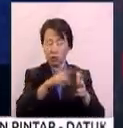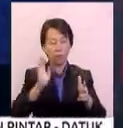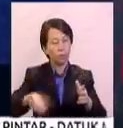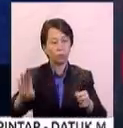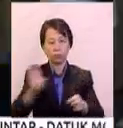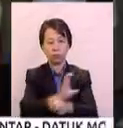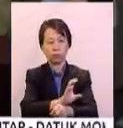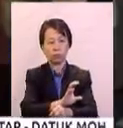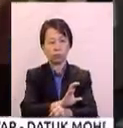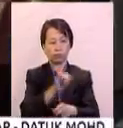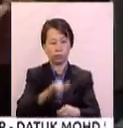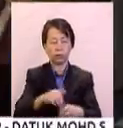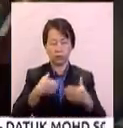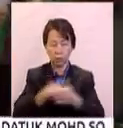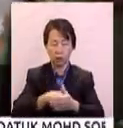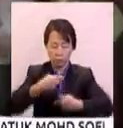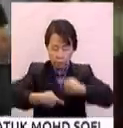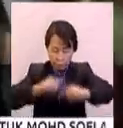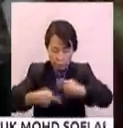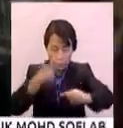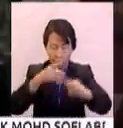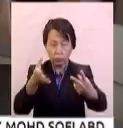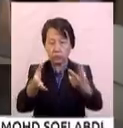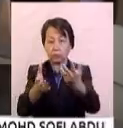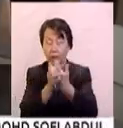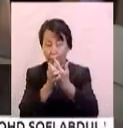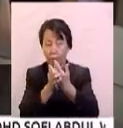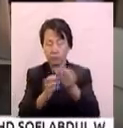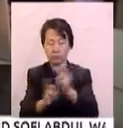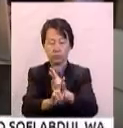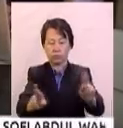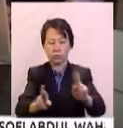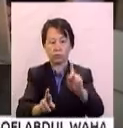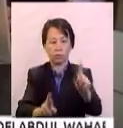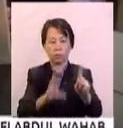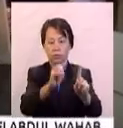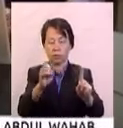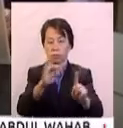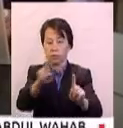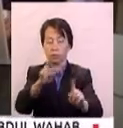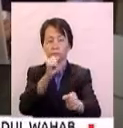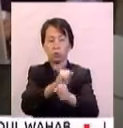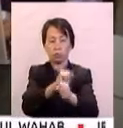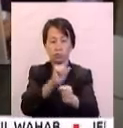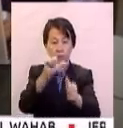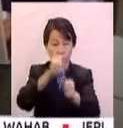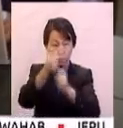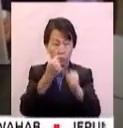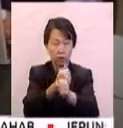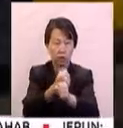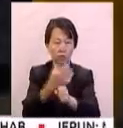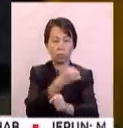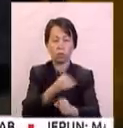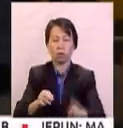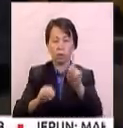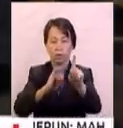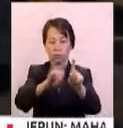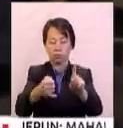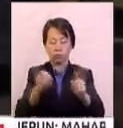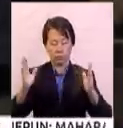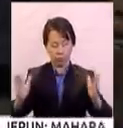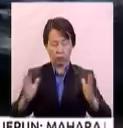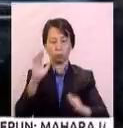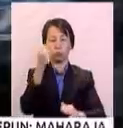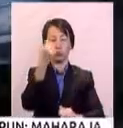cukup. Antara yang masih dalam proses untuk dicapai, menyediakan 100,000 pekerjaan setiap tahun sekaligus 1,000,000 bagi tempoh